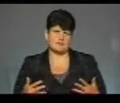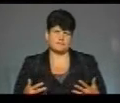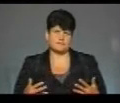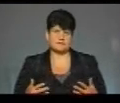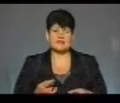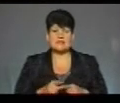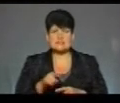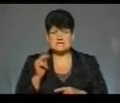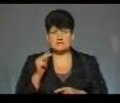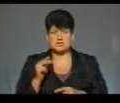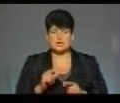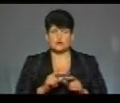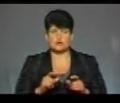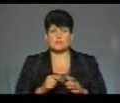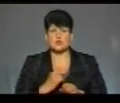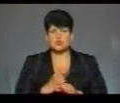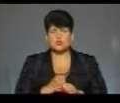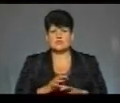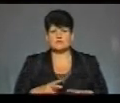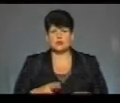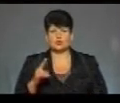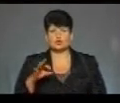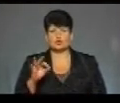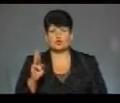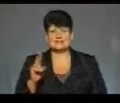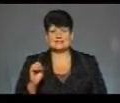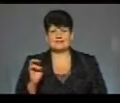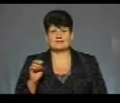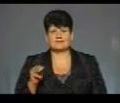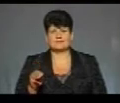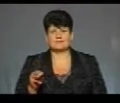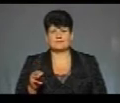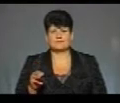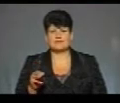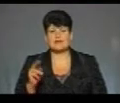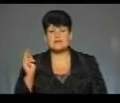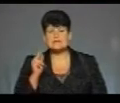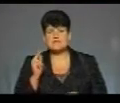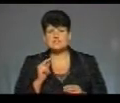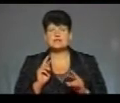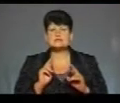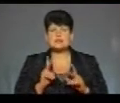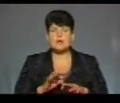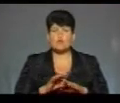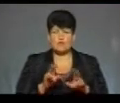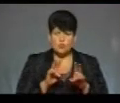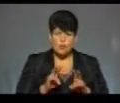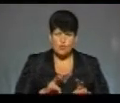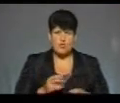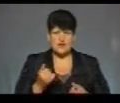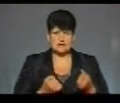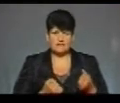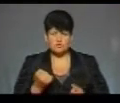цій навчальній точці працює інструктор з позивним «Доцент». Навчаються, як проводити огляд